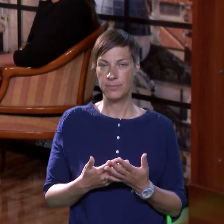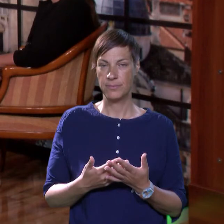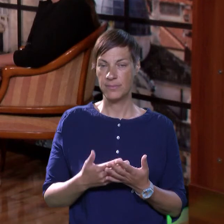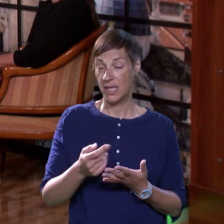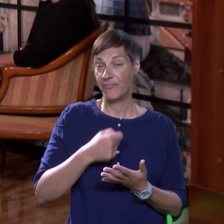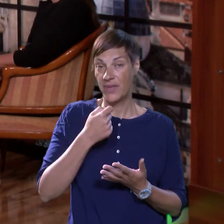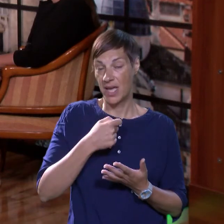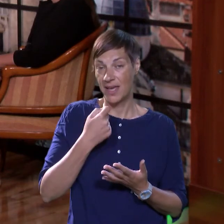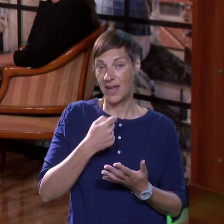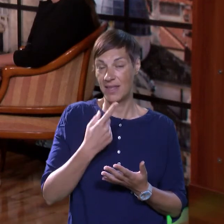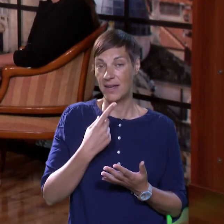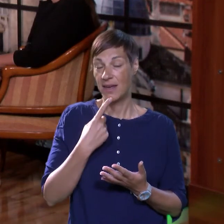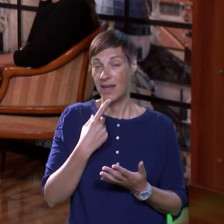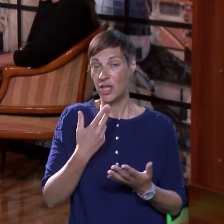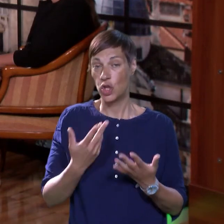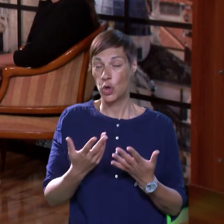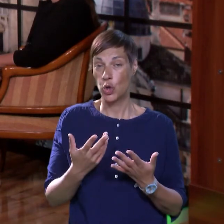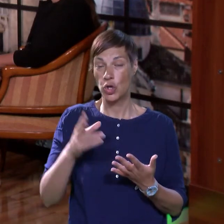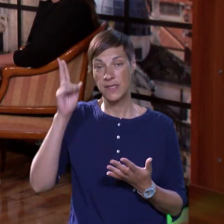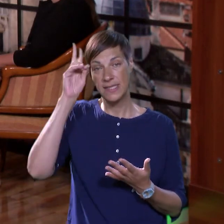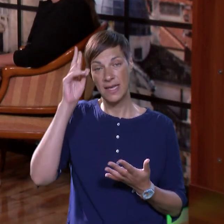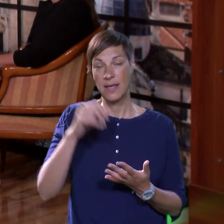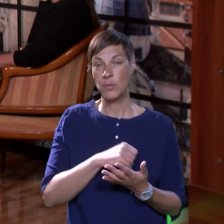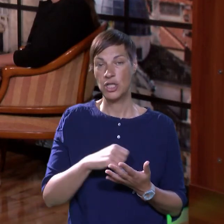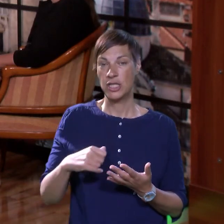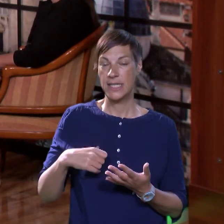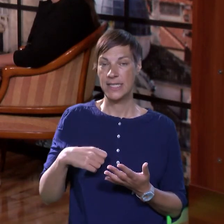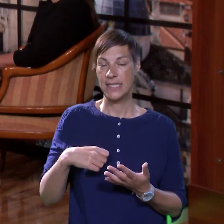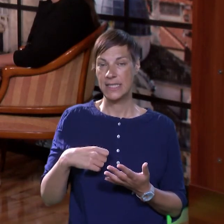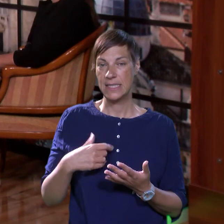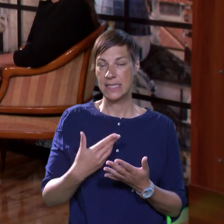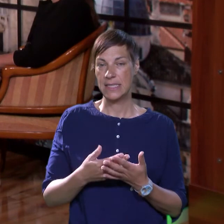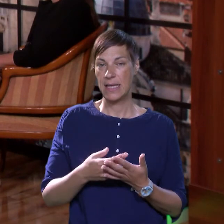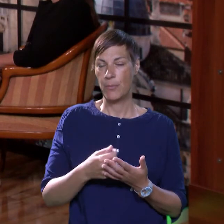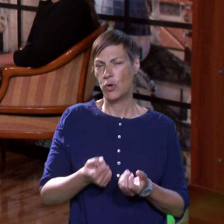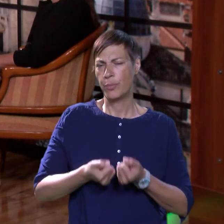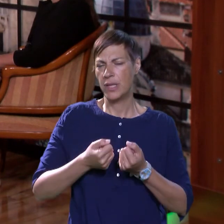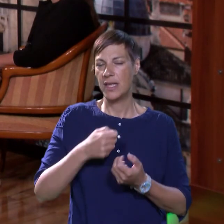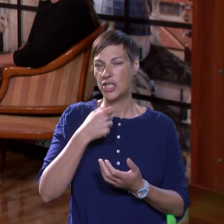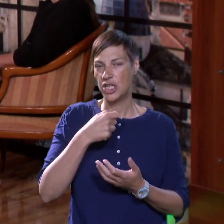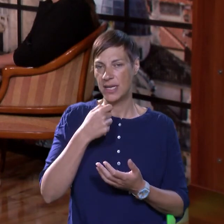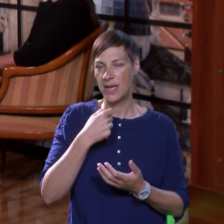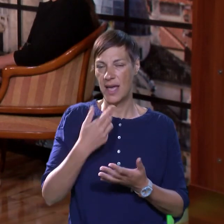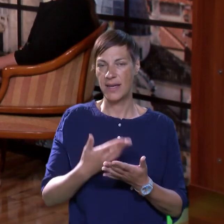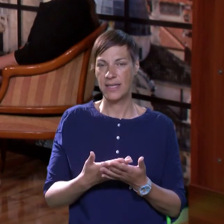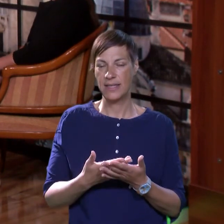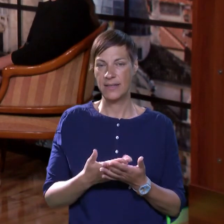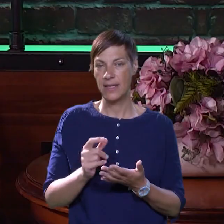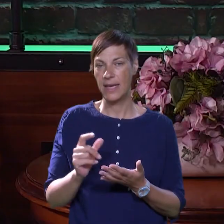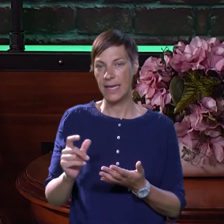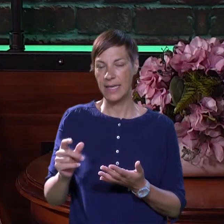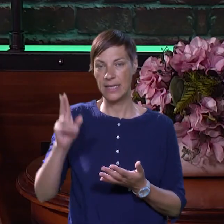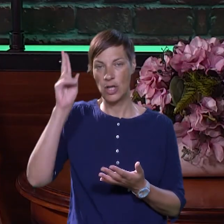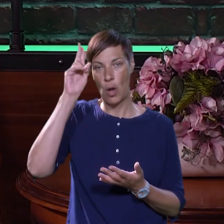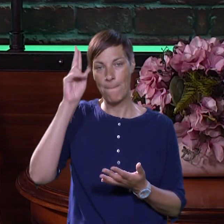vrsta hranjenja. Dakle, neko ko se ne može, ko malo teže hraniti, ali ta neki